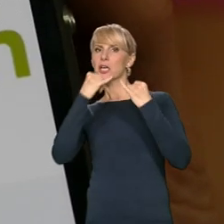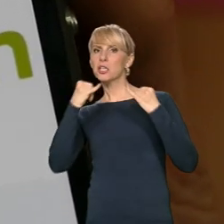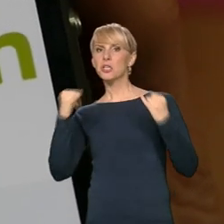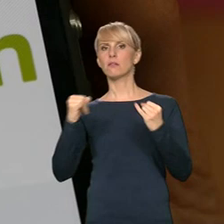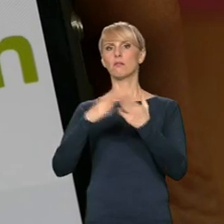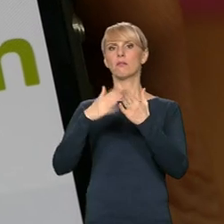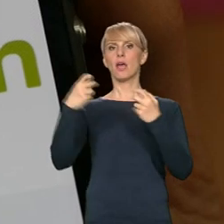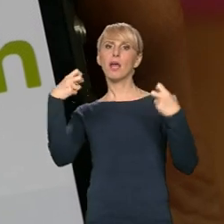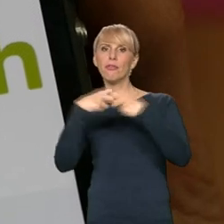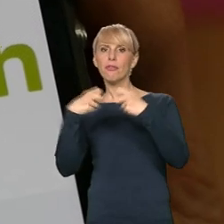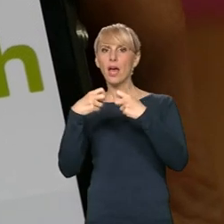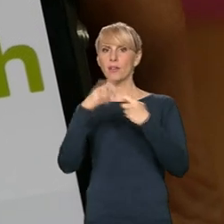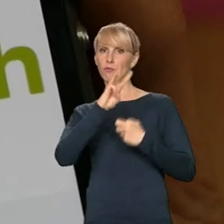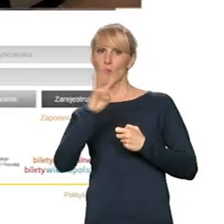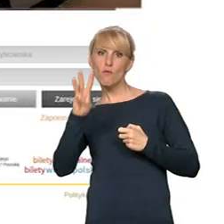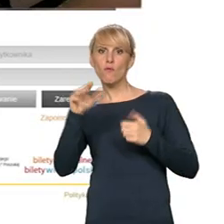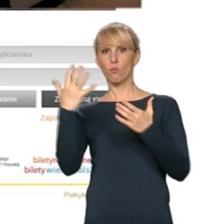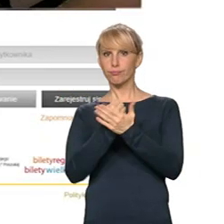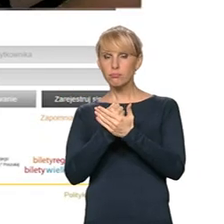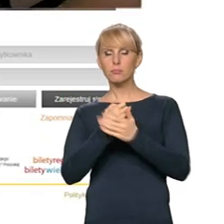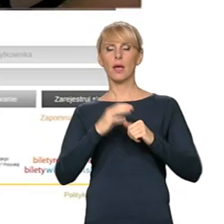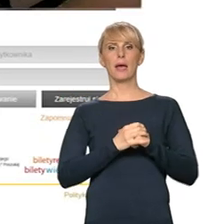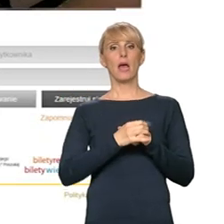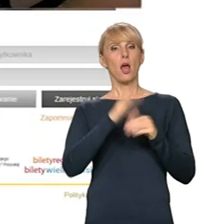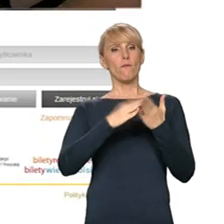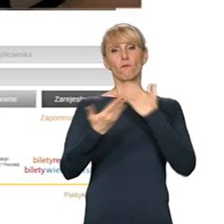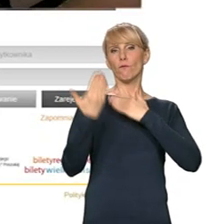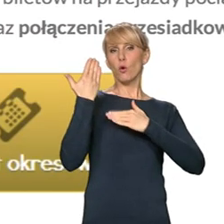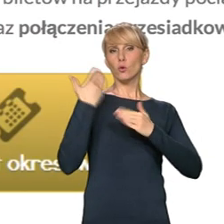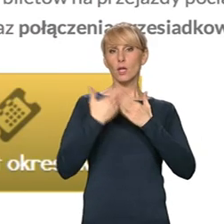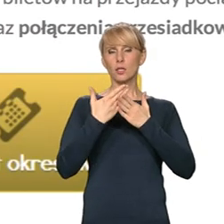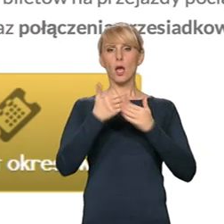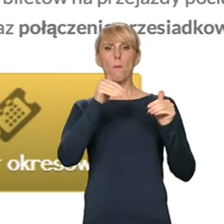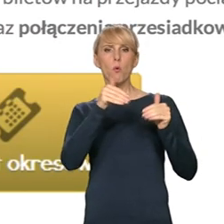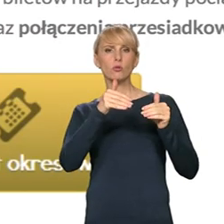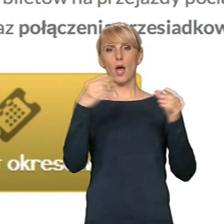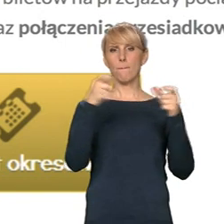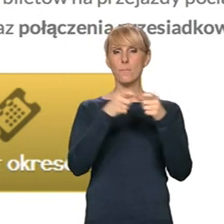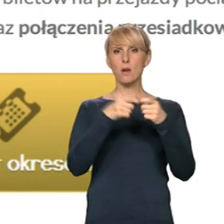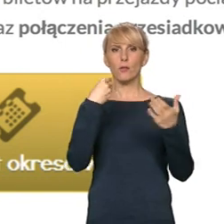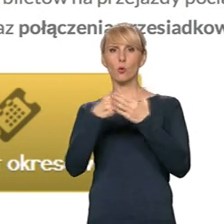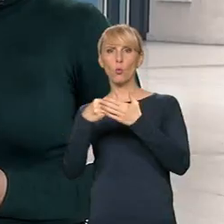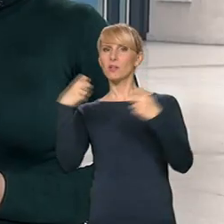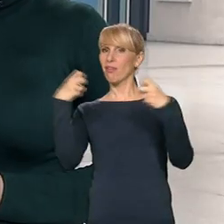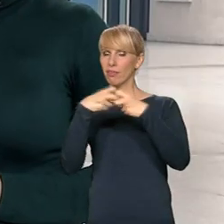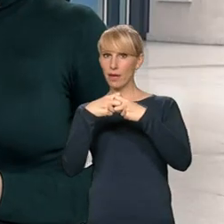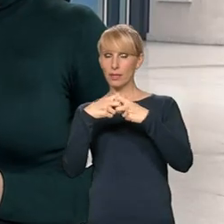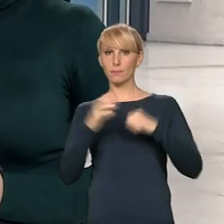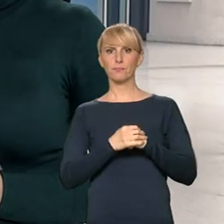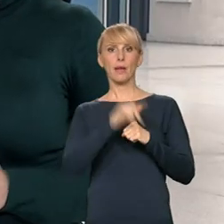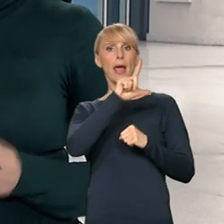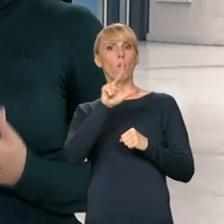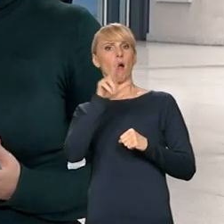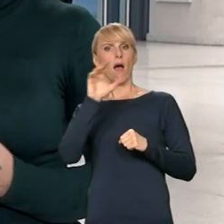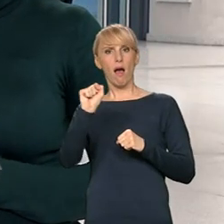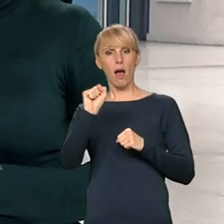osoby korzystające ze zdobyczy technik. W ostatnich latach wiodącym kanałem dystrybucji staje się internet. Łódzka Kolej